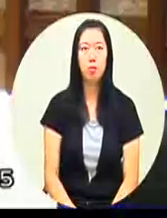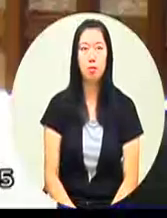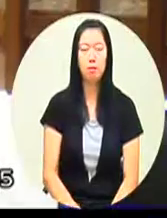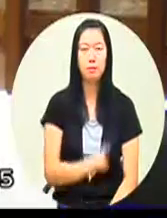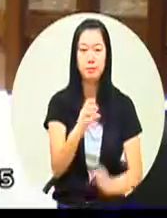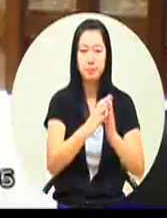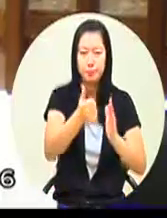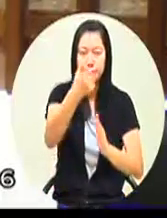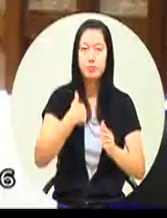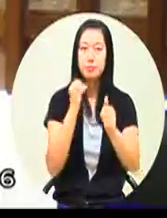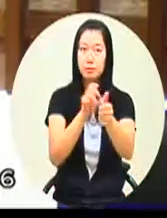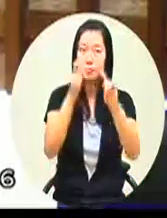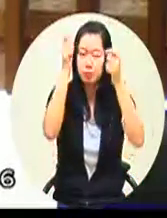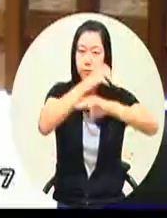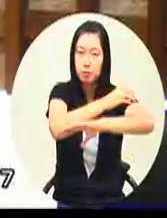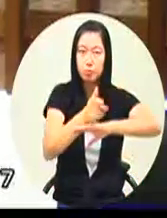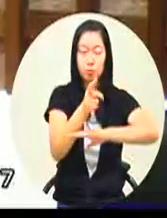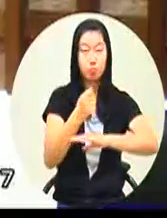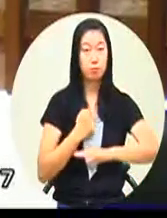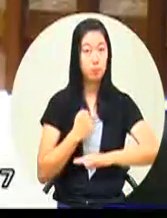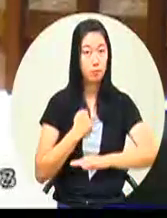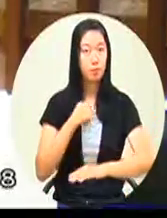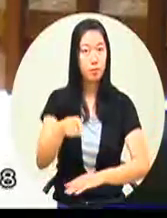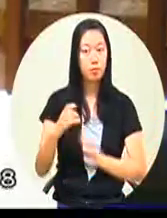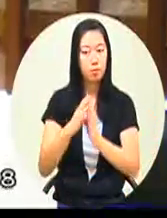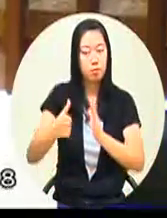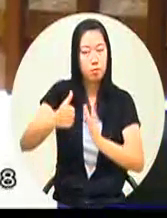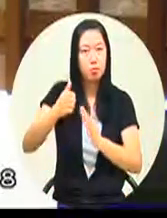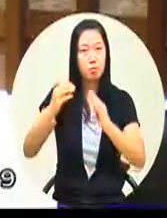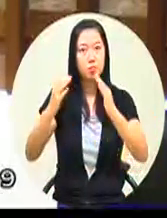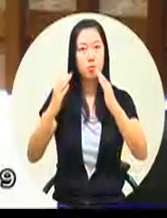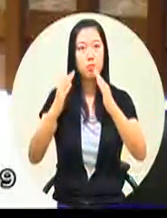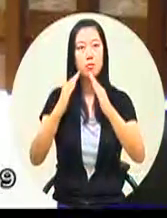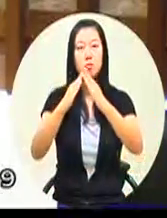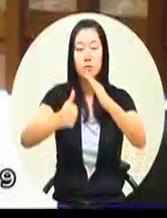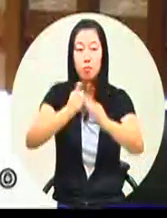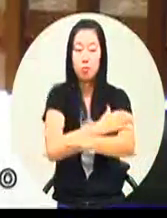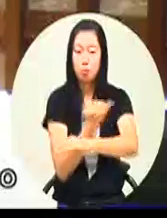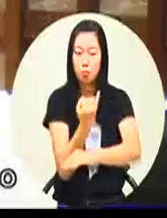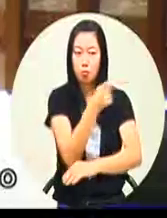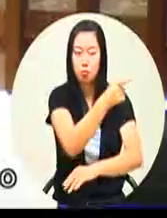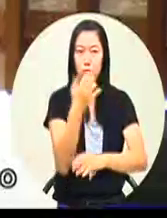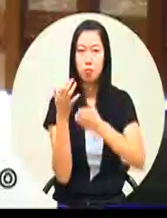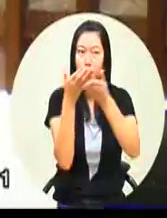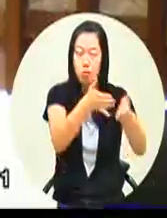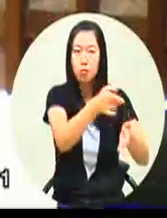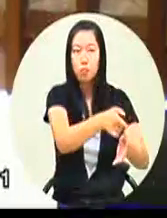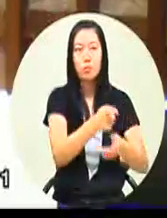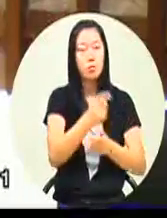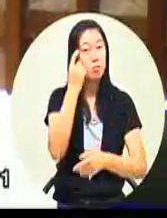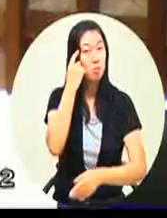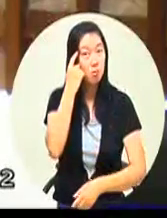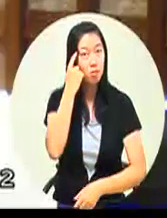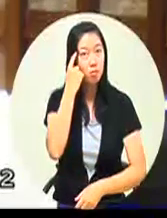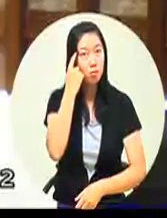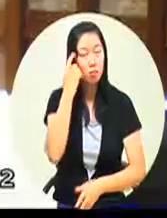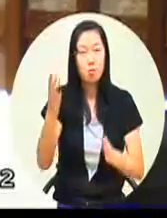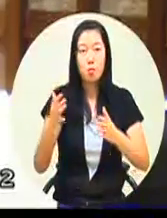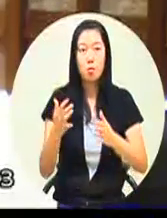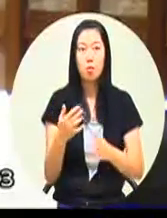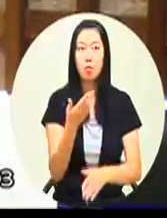熟悉你伫高雄关，你也做了解。啊，市长真正即摆甲你重用来遐，啊，你感觉讲你个想法要安怎